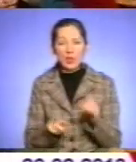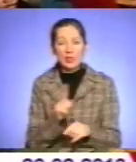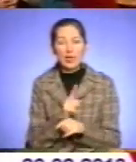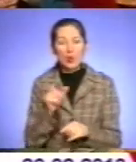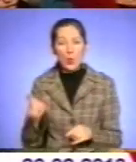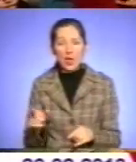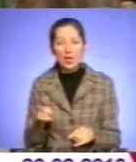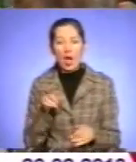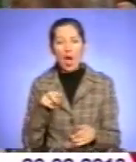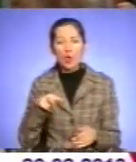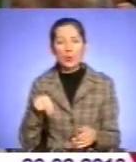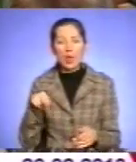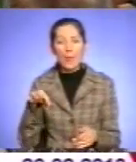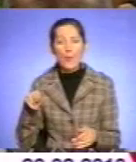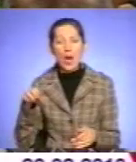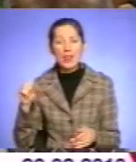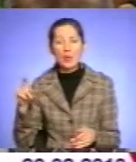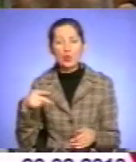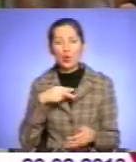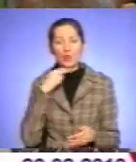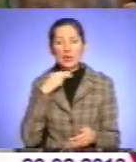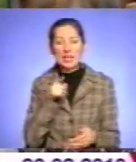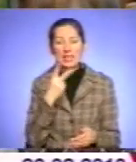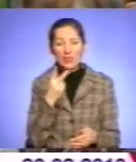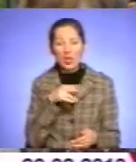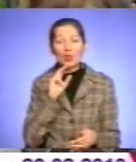Тернополянка Людмила Паламарчук зауважила, її дві